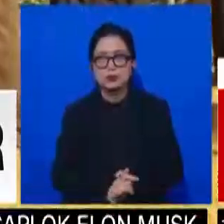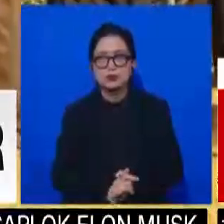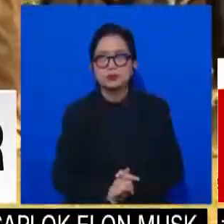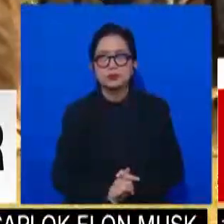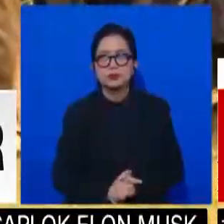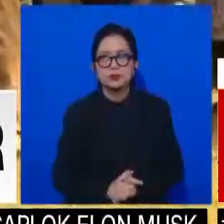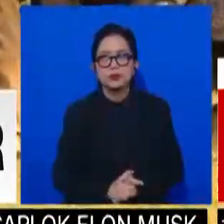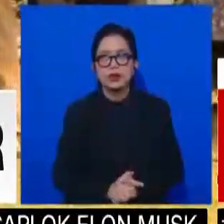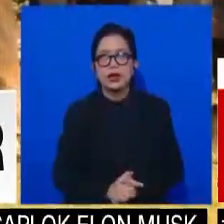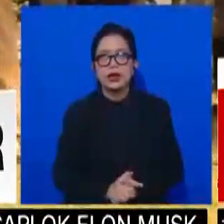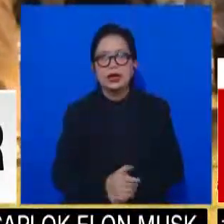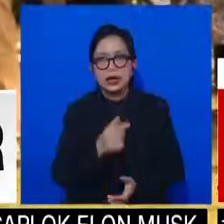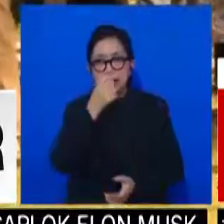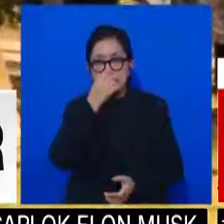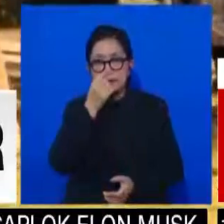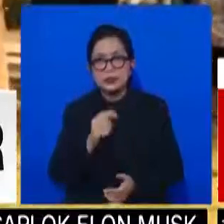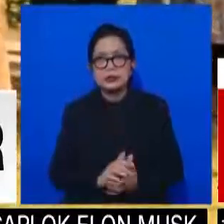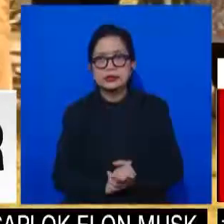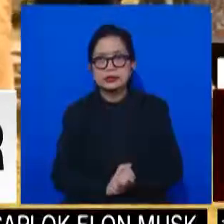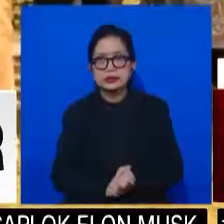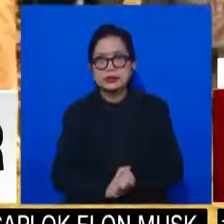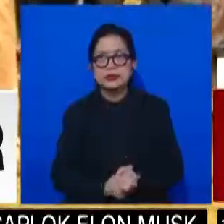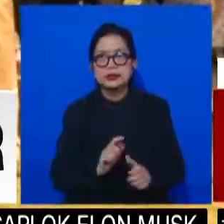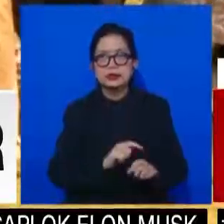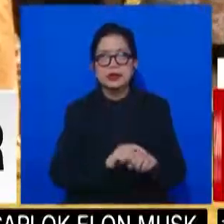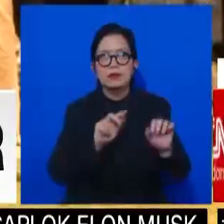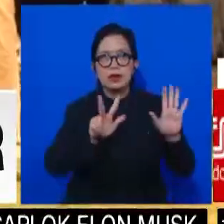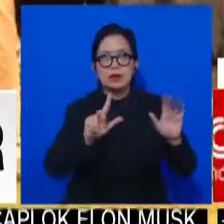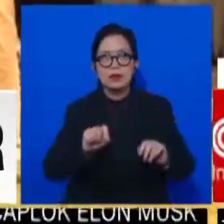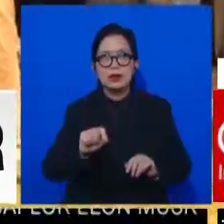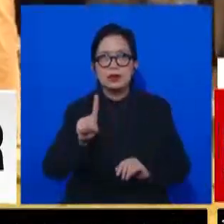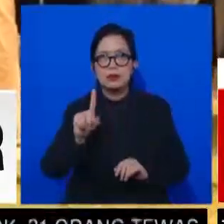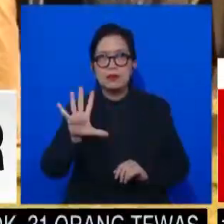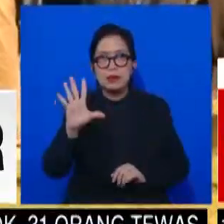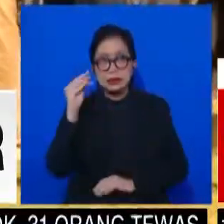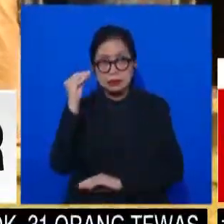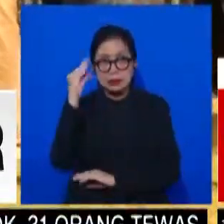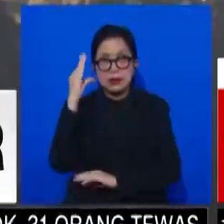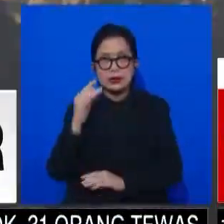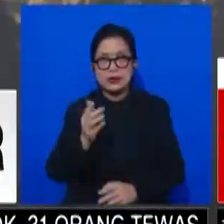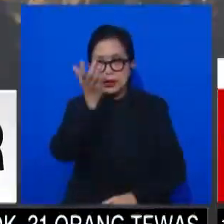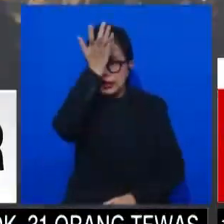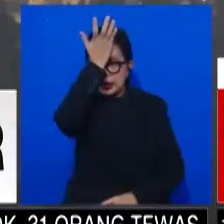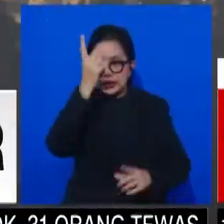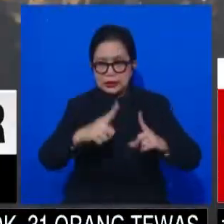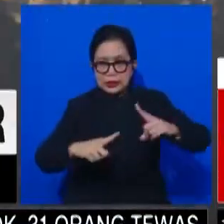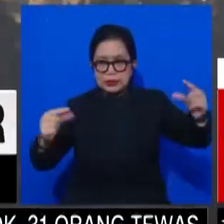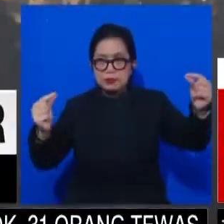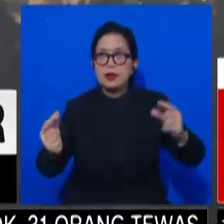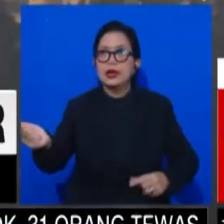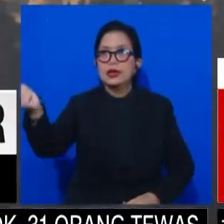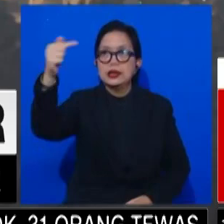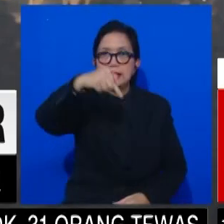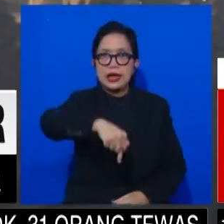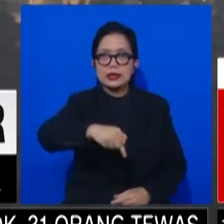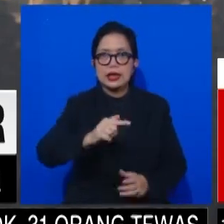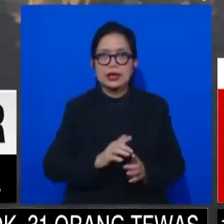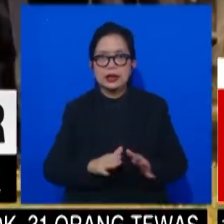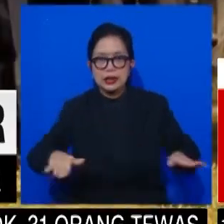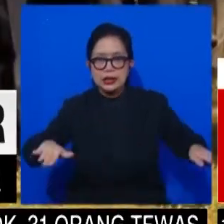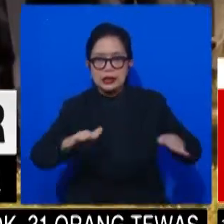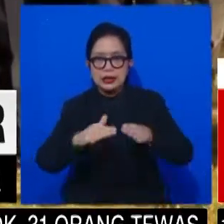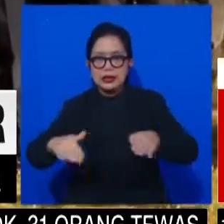Pada Kamis sekitar pukul 8.15 waktu Indonesia Barat, Kaisar Jepang Naruhito tiba di pelataran Candi Borobudur di